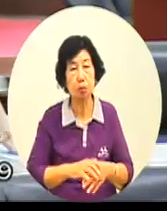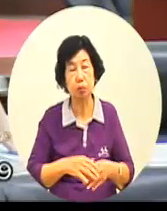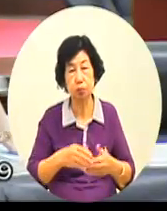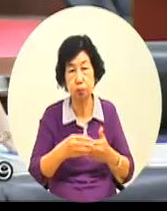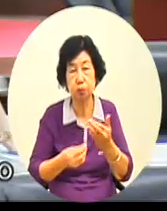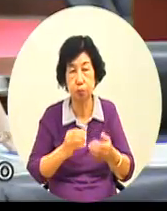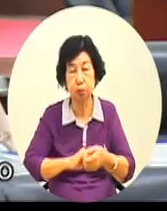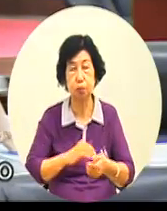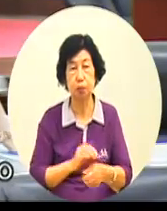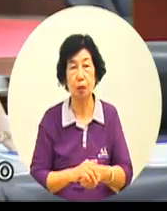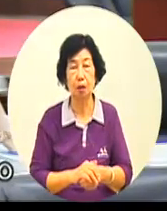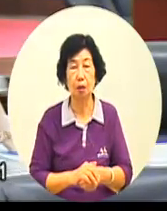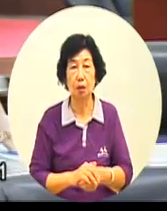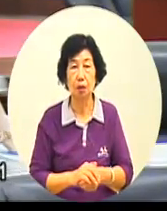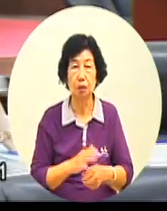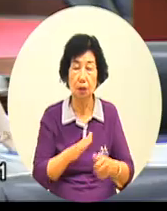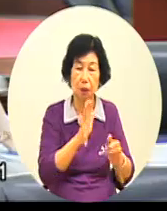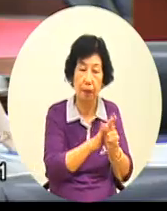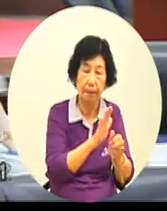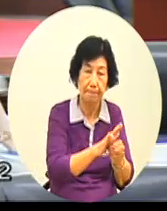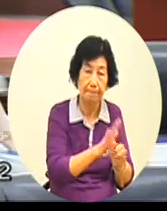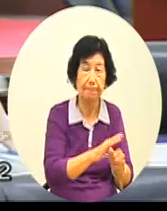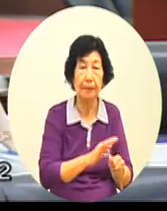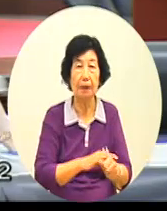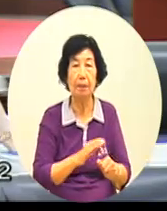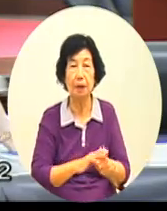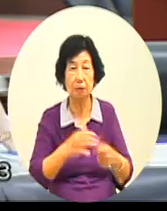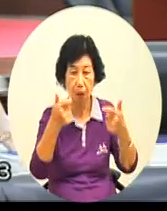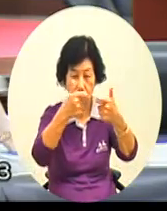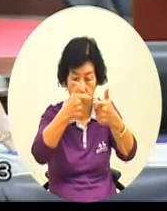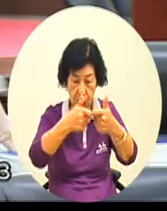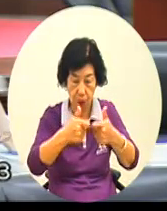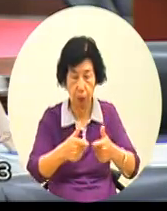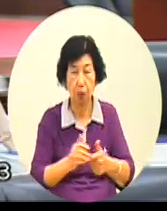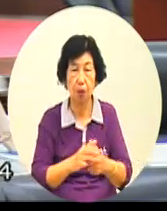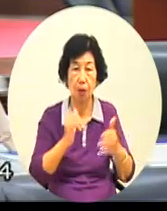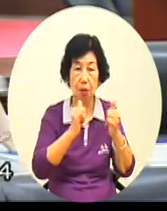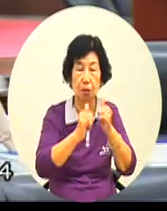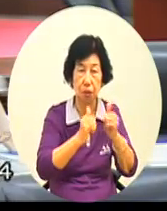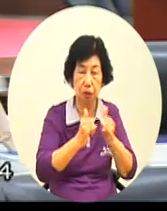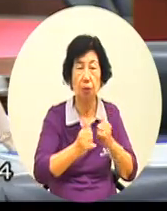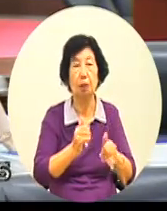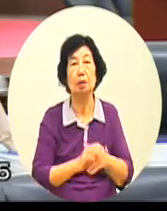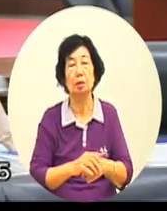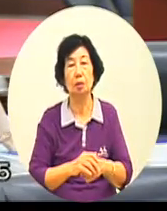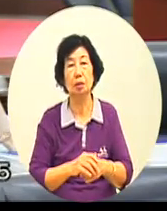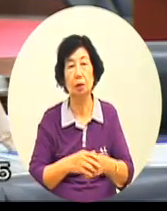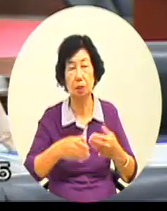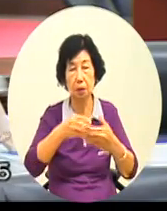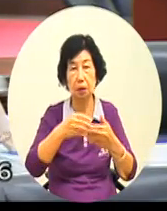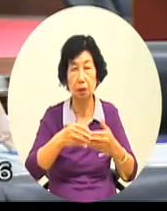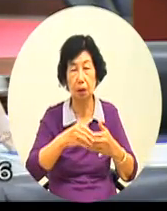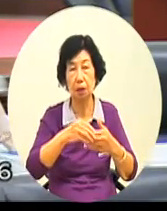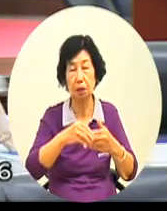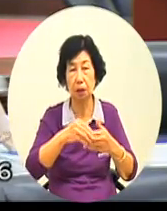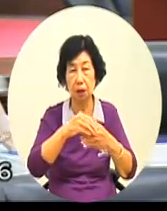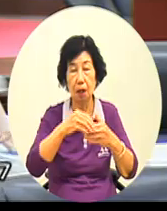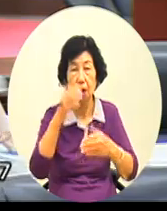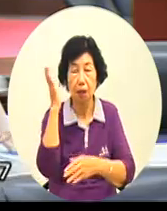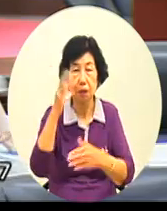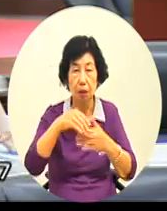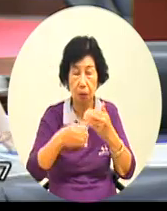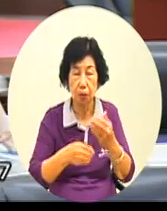能够不为单身来制定相关的一些配套社会政策？所以这个部分我希望社会